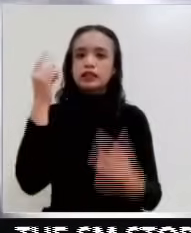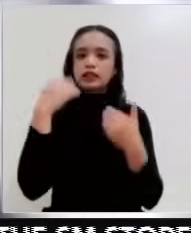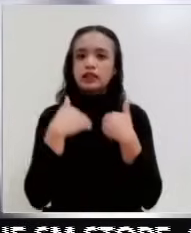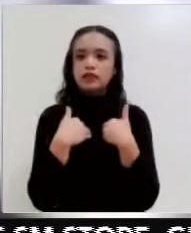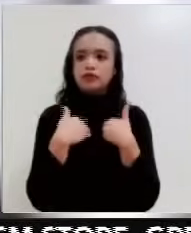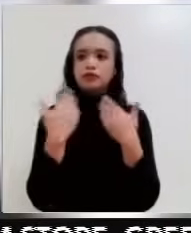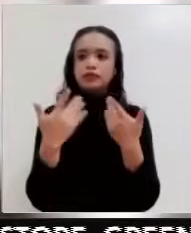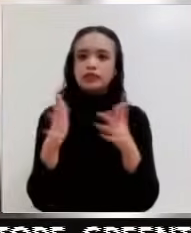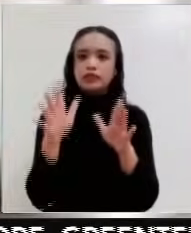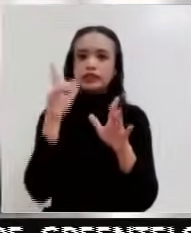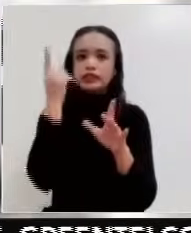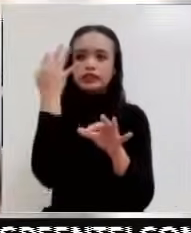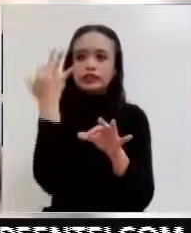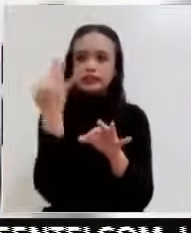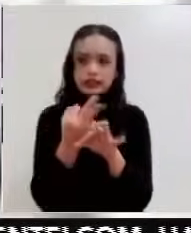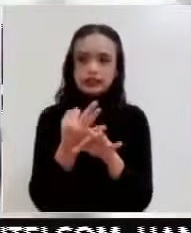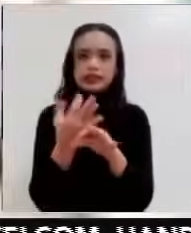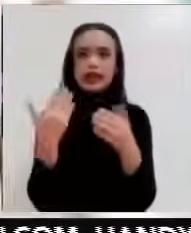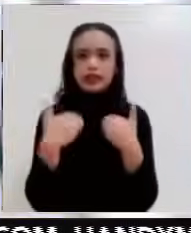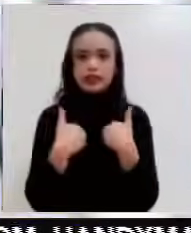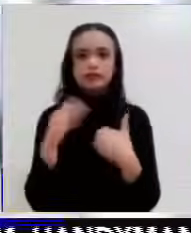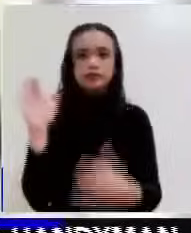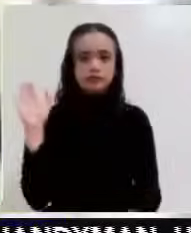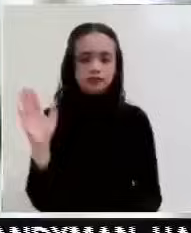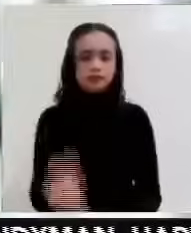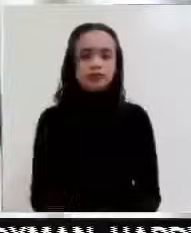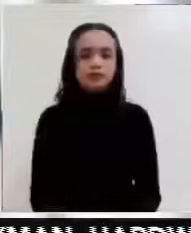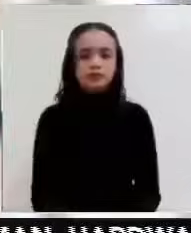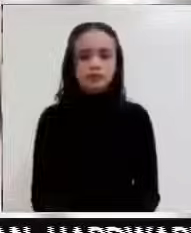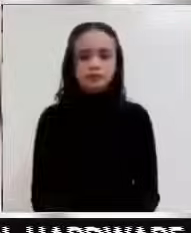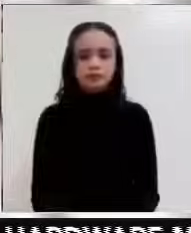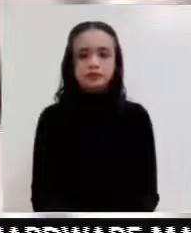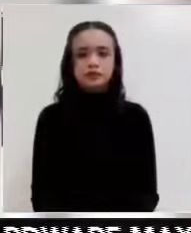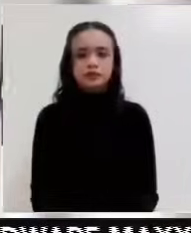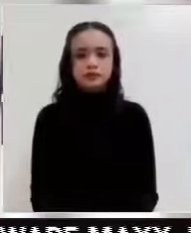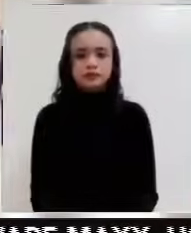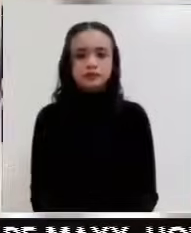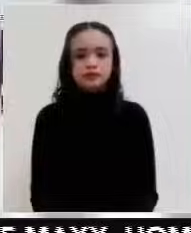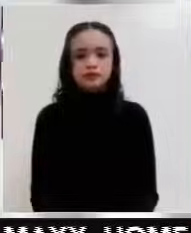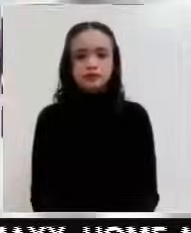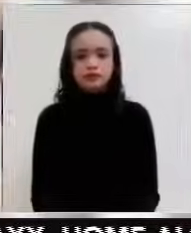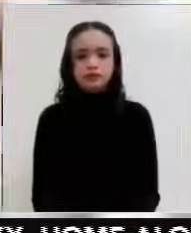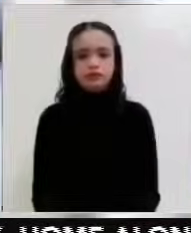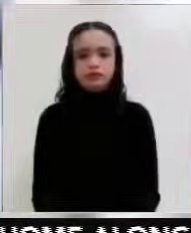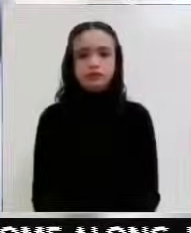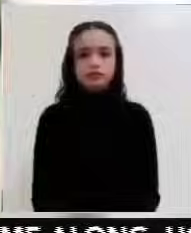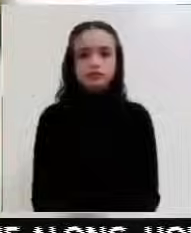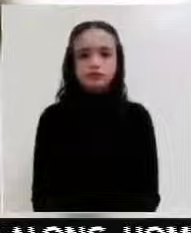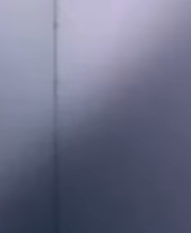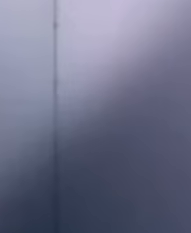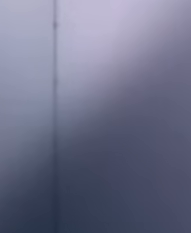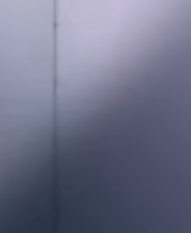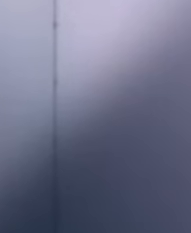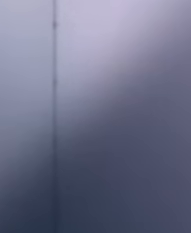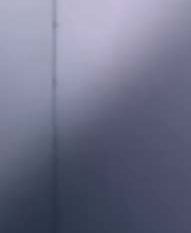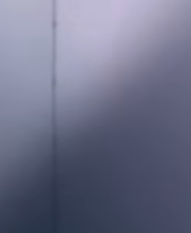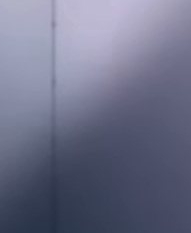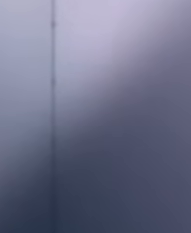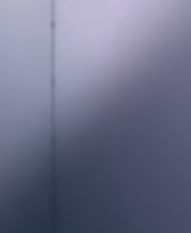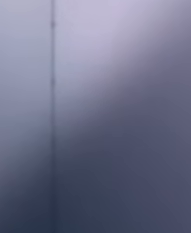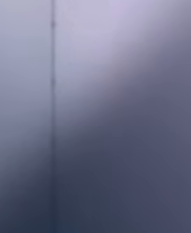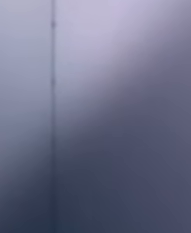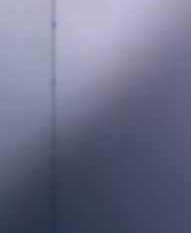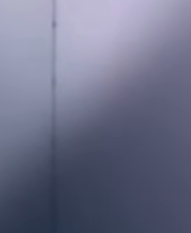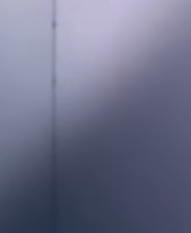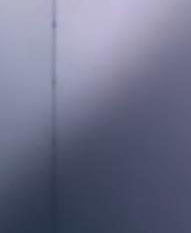of profession. Para sa GMA Integrated News, Salima Refran, nakatutok 24 oras. Mga